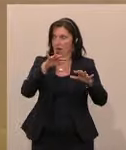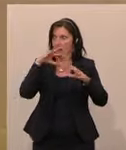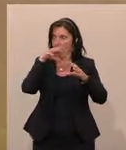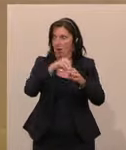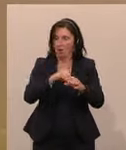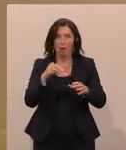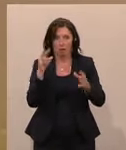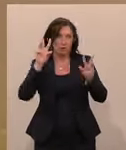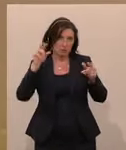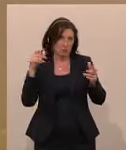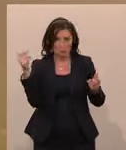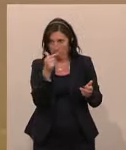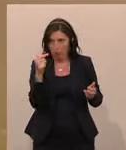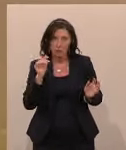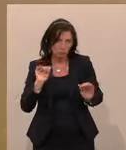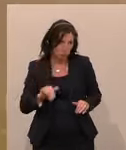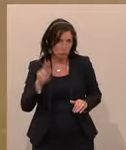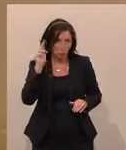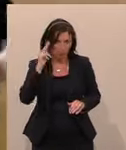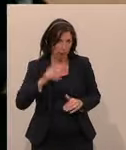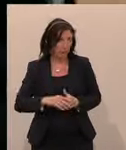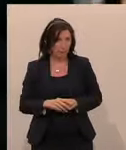als auch die Frage, mit der sich die FPÖ beschäftigen muss.